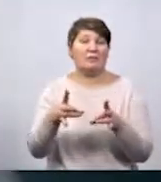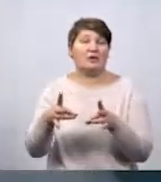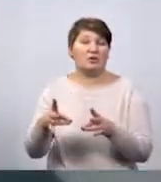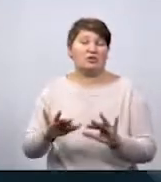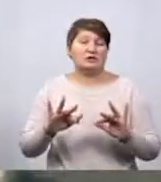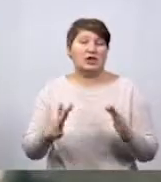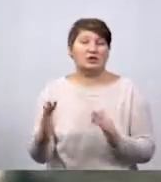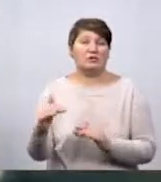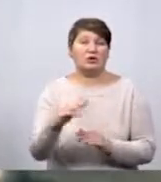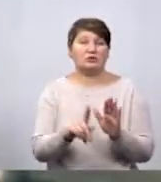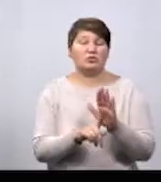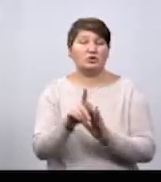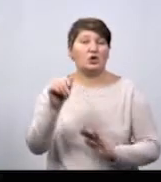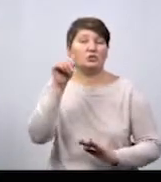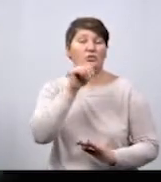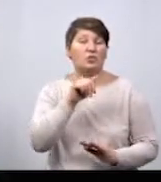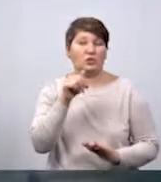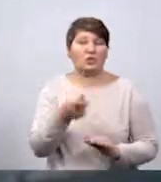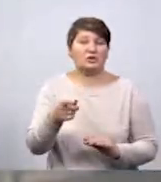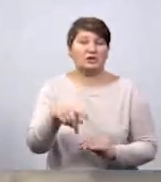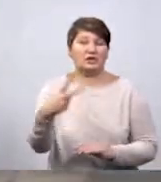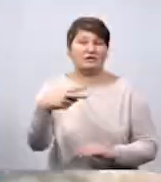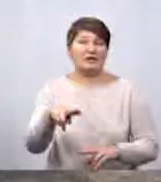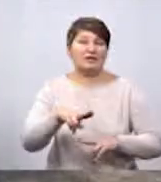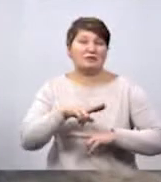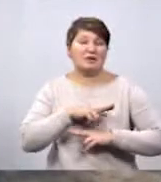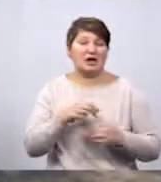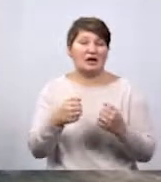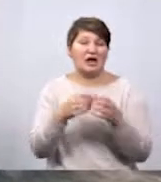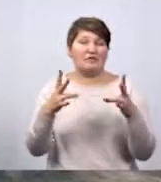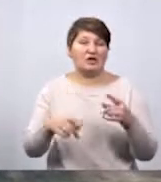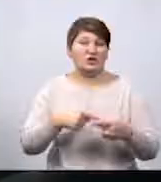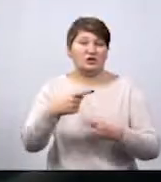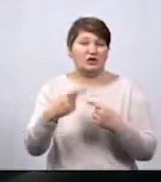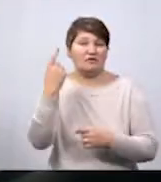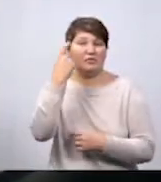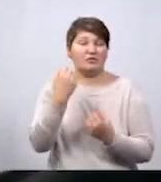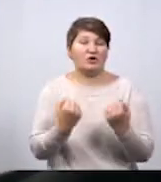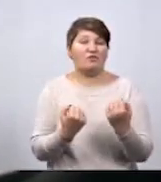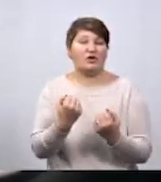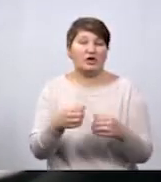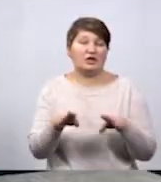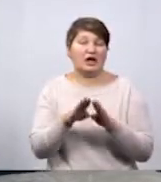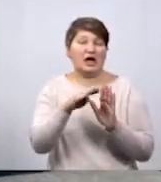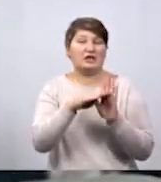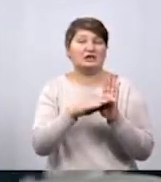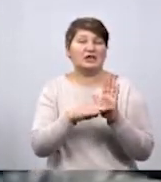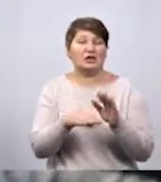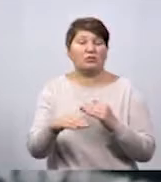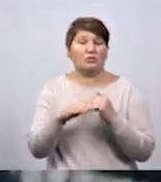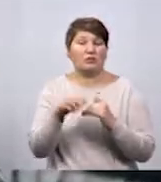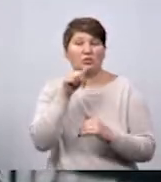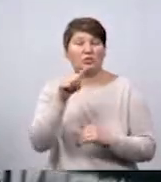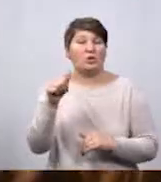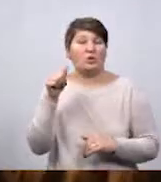на Прикарпатті з початку року. Із них 20 смертельних аварій через нетверезих водіїв. Така статистика у порівнянні із минулим